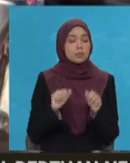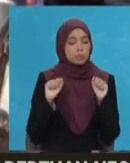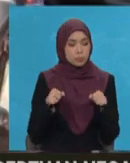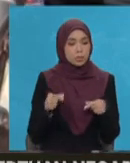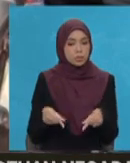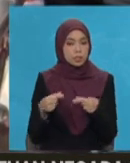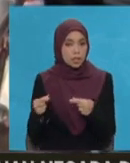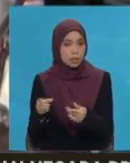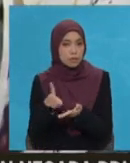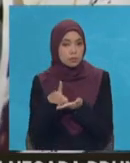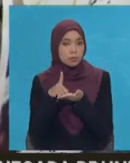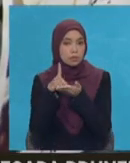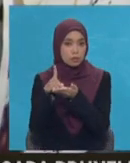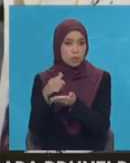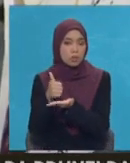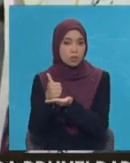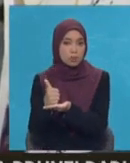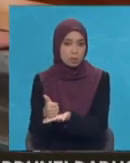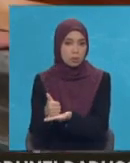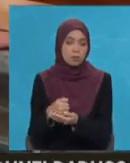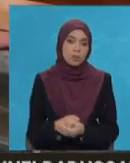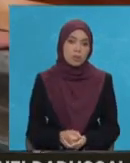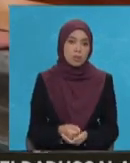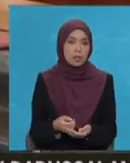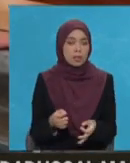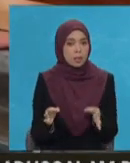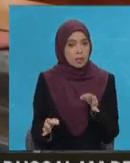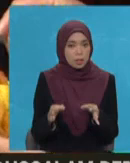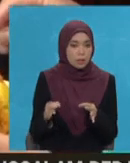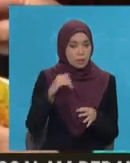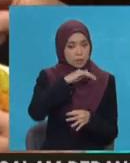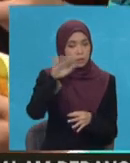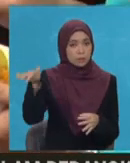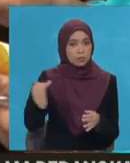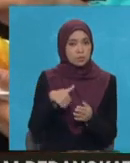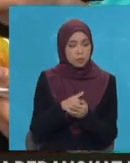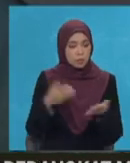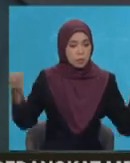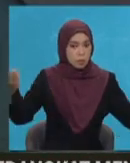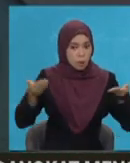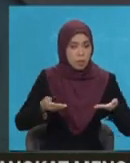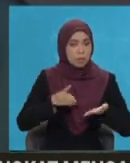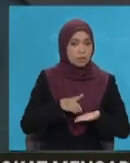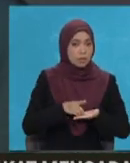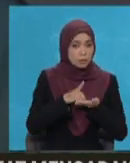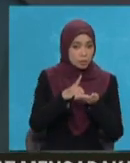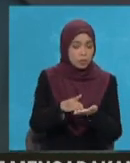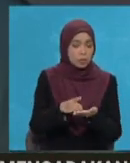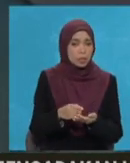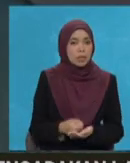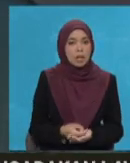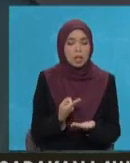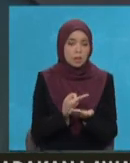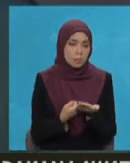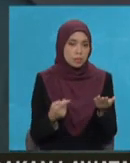sumbangan nyakitin itu kalau semua memberi berpartisipasi memberi sumbangan dan akhirnya apapun yang diusahakan akan